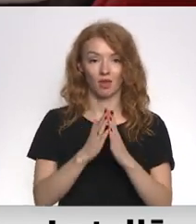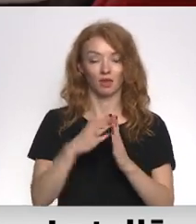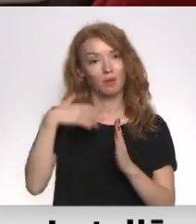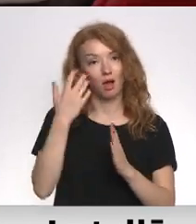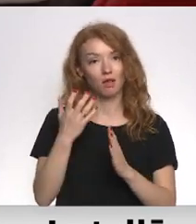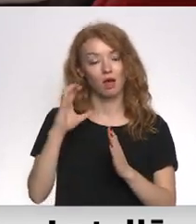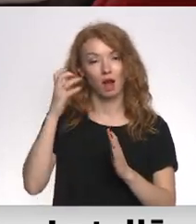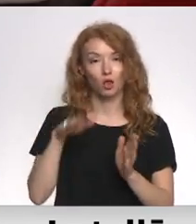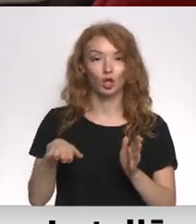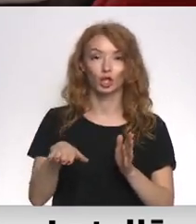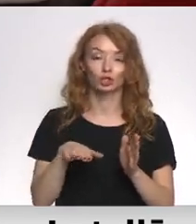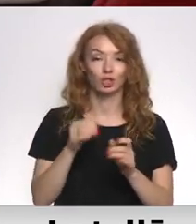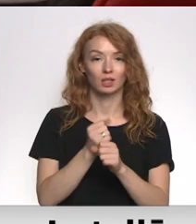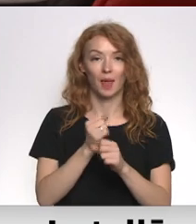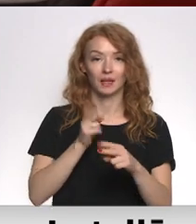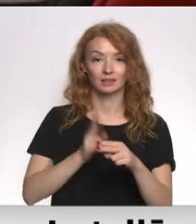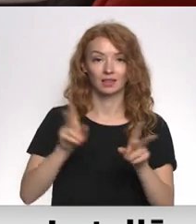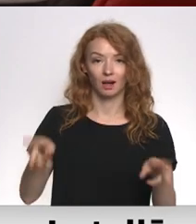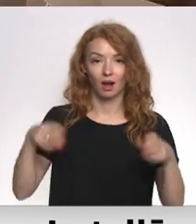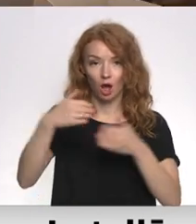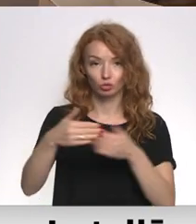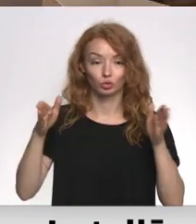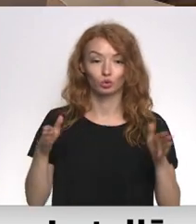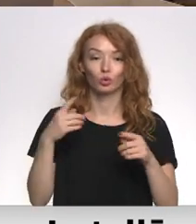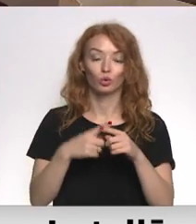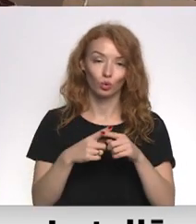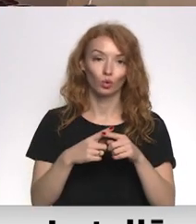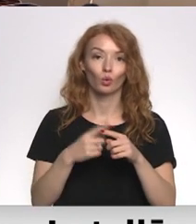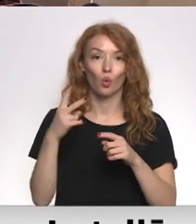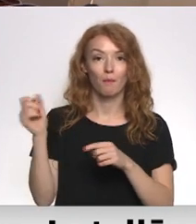radio DJ strādās stikla studijā un atskaņos klausītāju izvēlētas dziesmas.